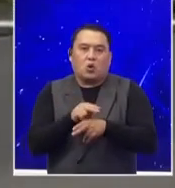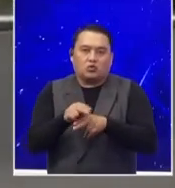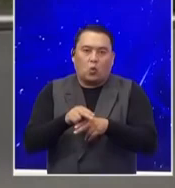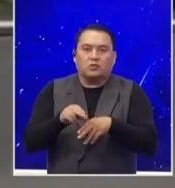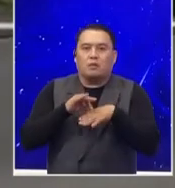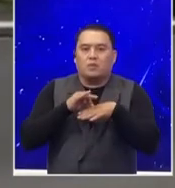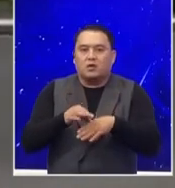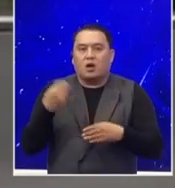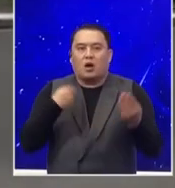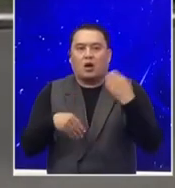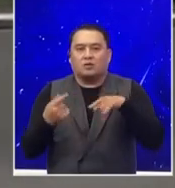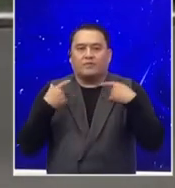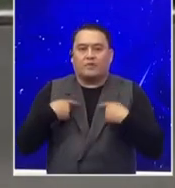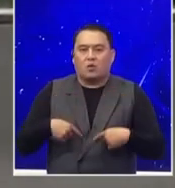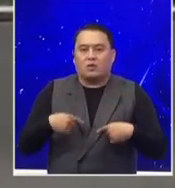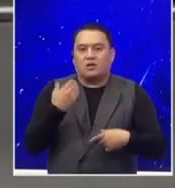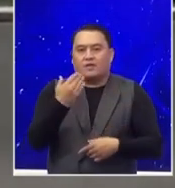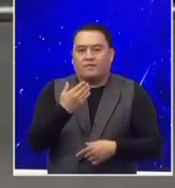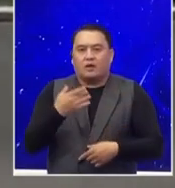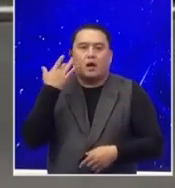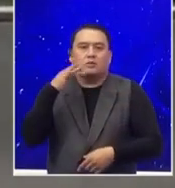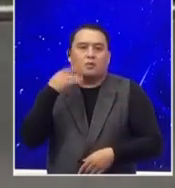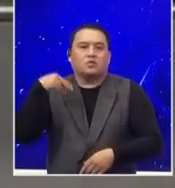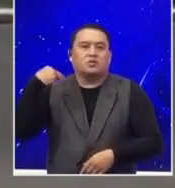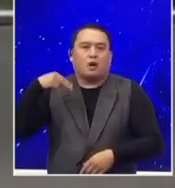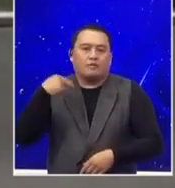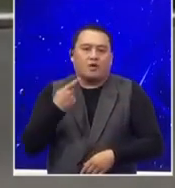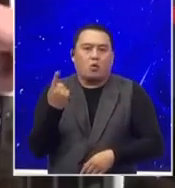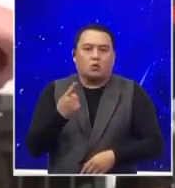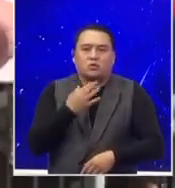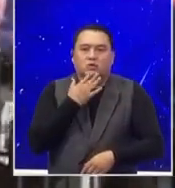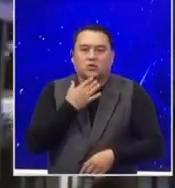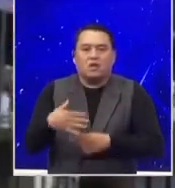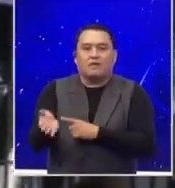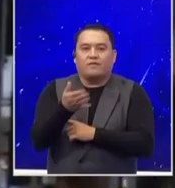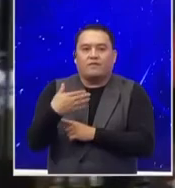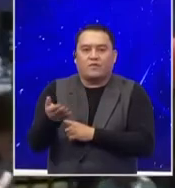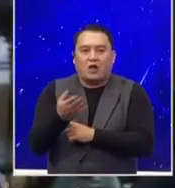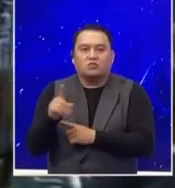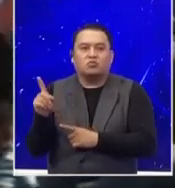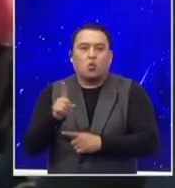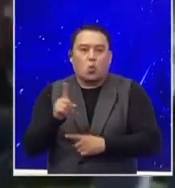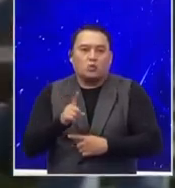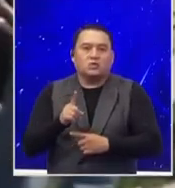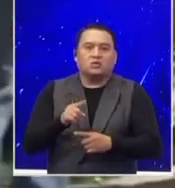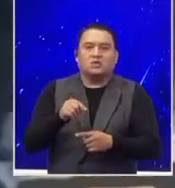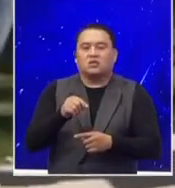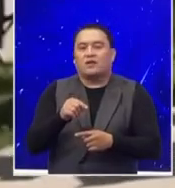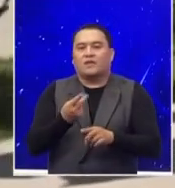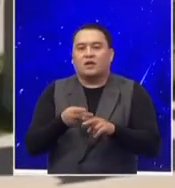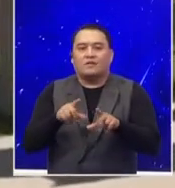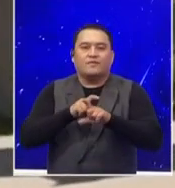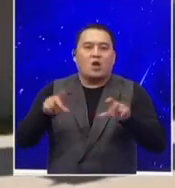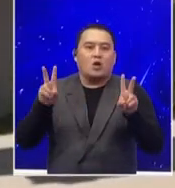из них были одеты в майки с изображениями американского лидера и держали национальные флаги, свечи и